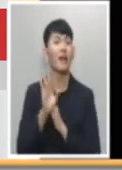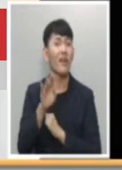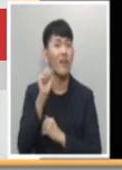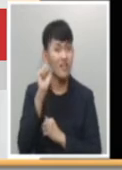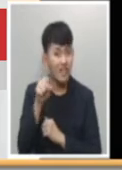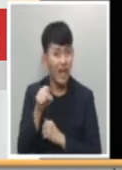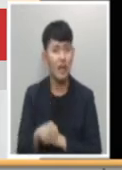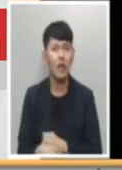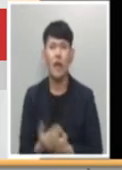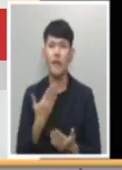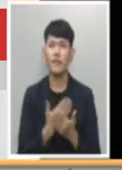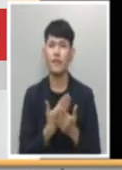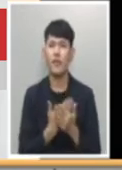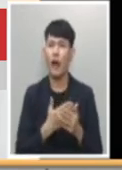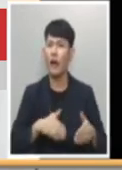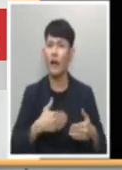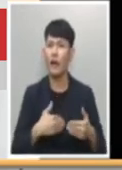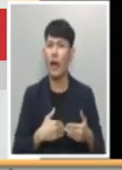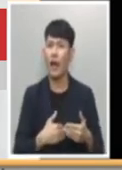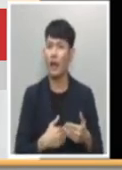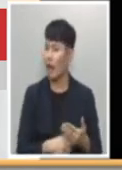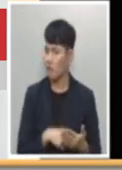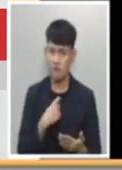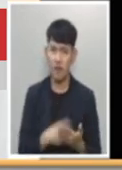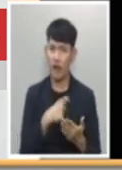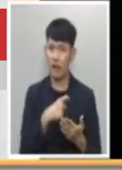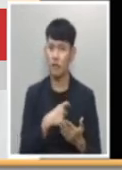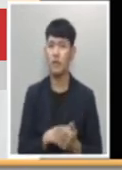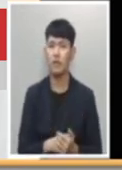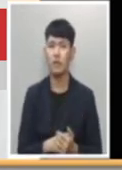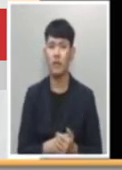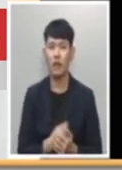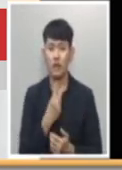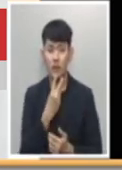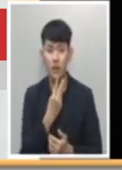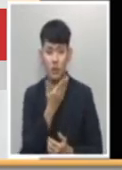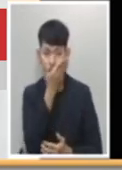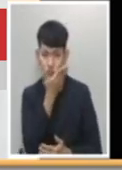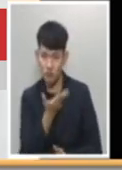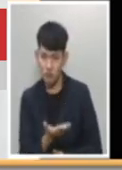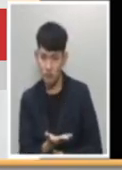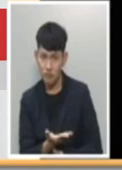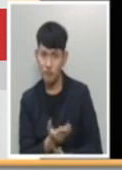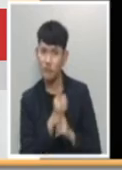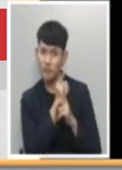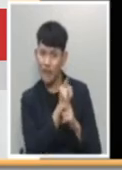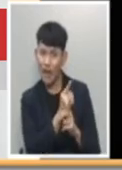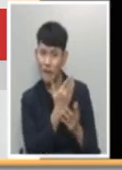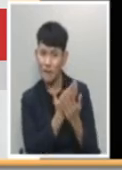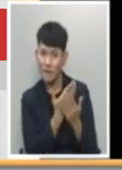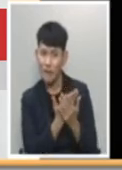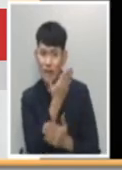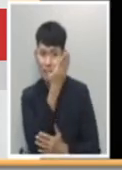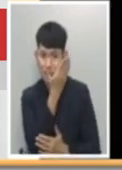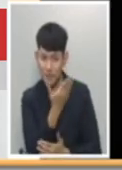รายได้ข้าวเจ้า10,000ข้าวเหนียว12,000มะลิ15,000หอมปทุม14,000หอมปทุมไม่เกิน